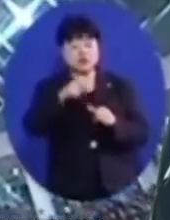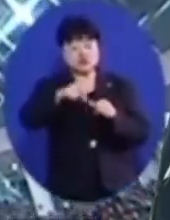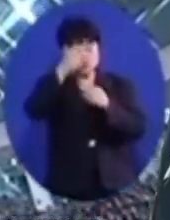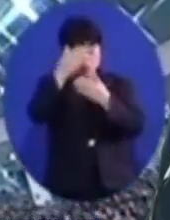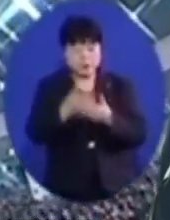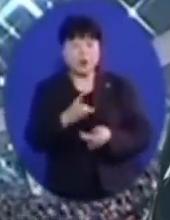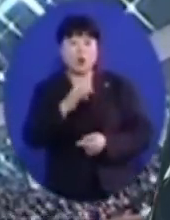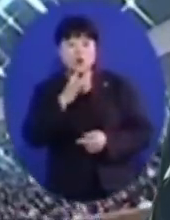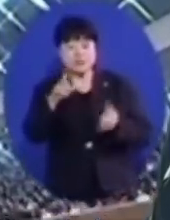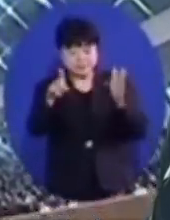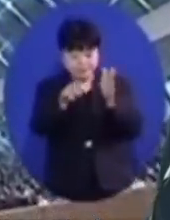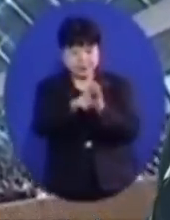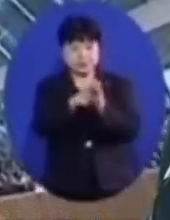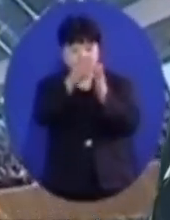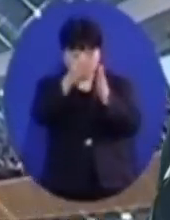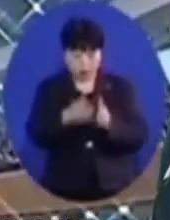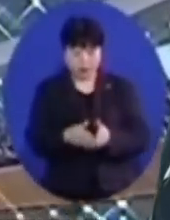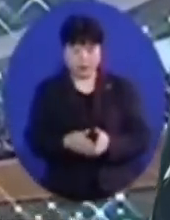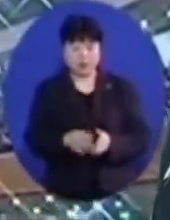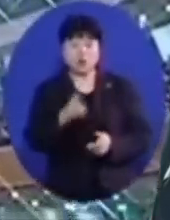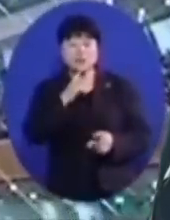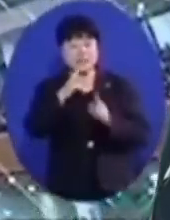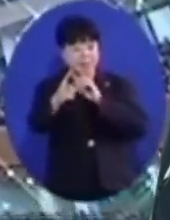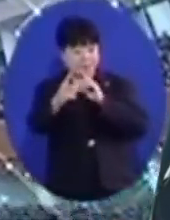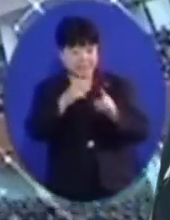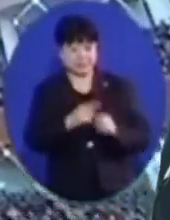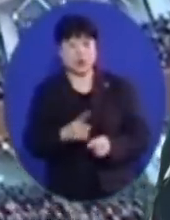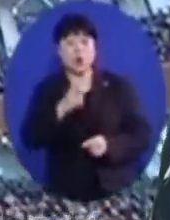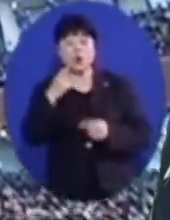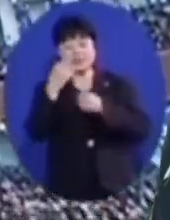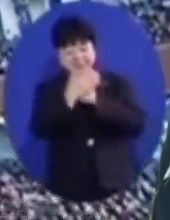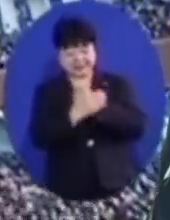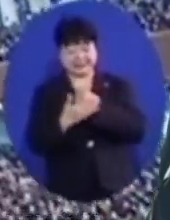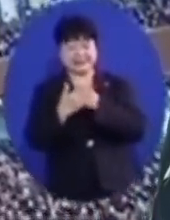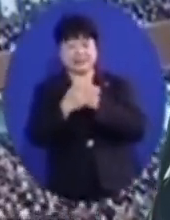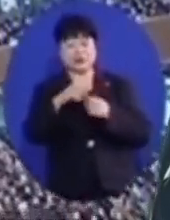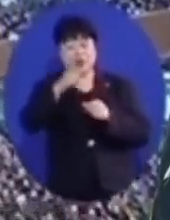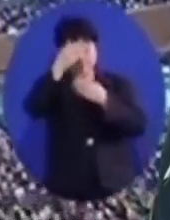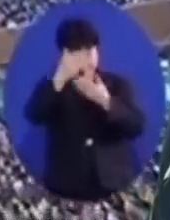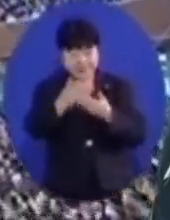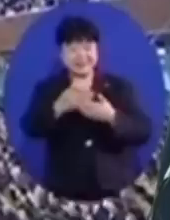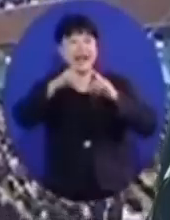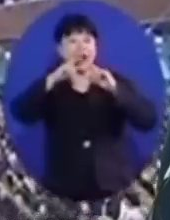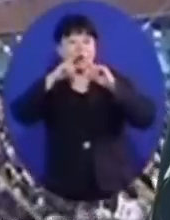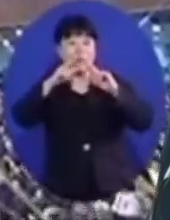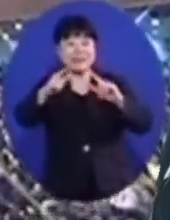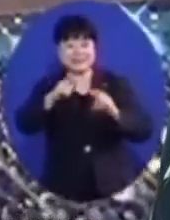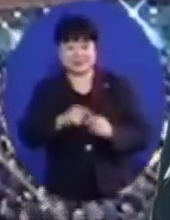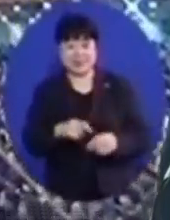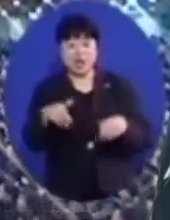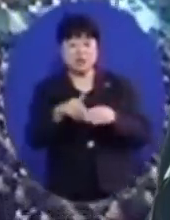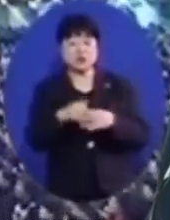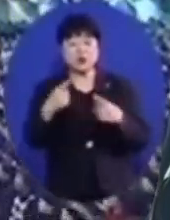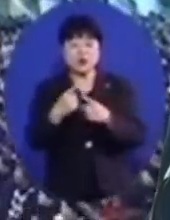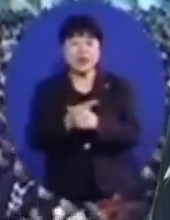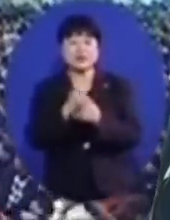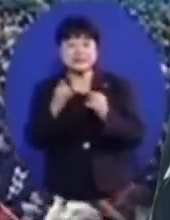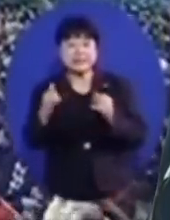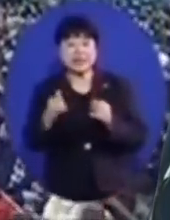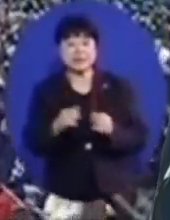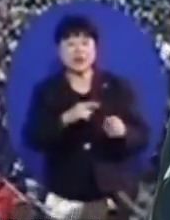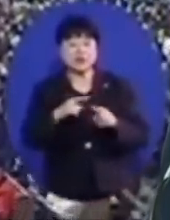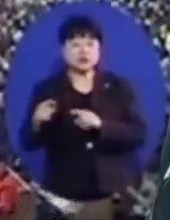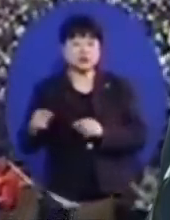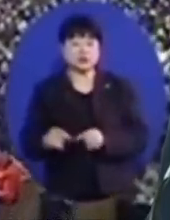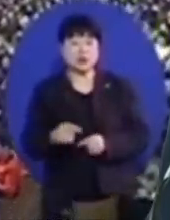오직 믿음으로 오직 말씀으로 오직 은혜를 구원한다고 강조했습니다 이러한 종교개혁자들의 주장에 대해